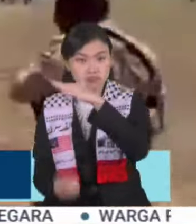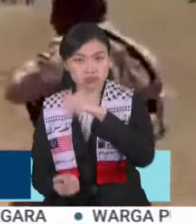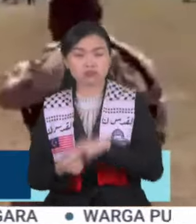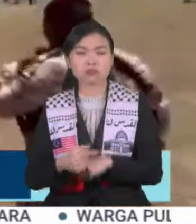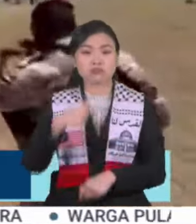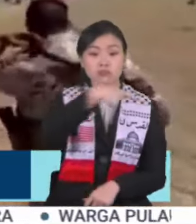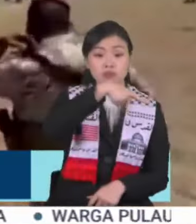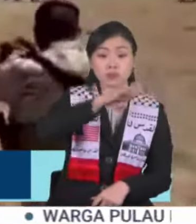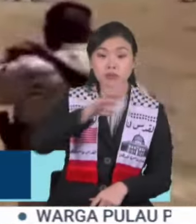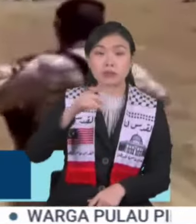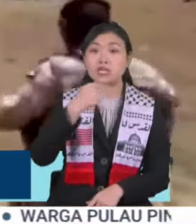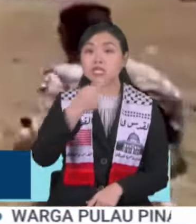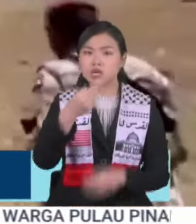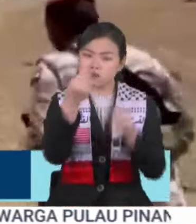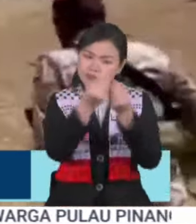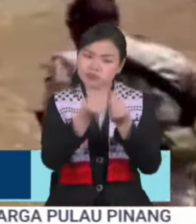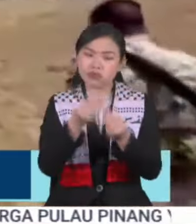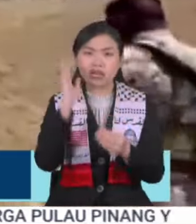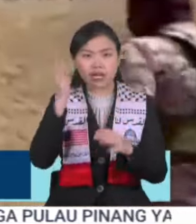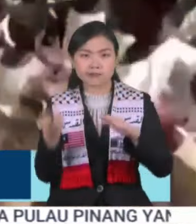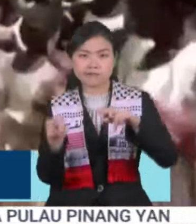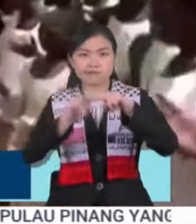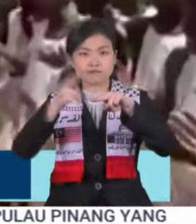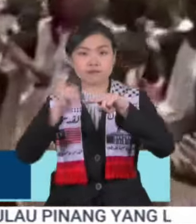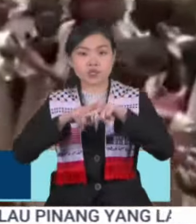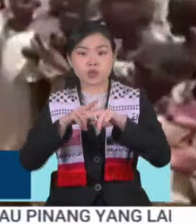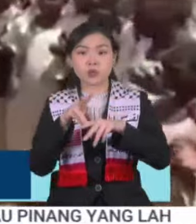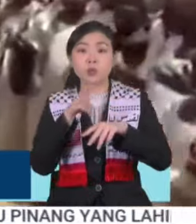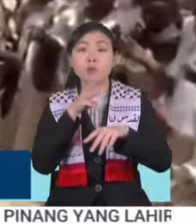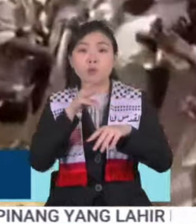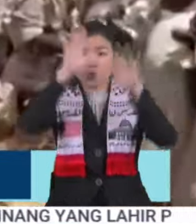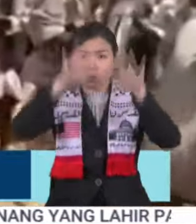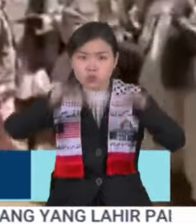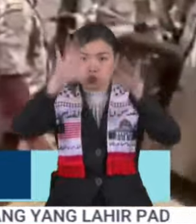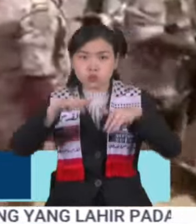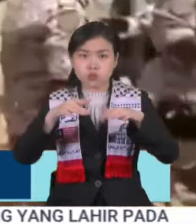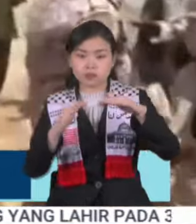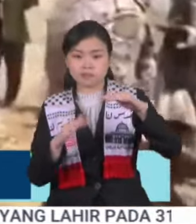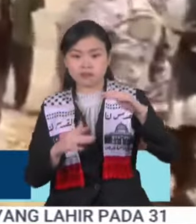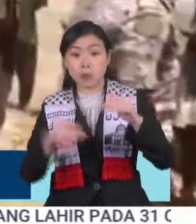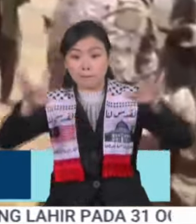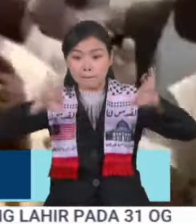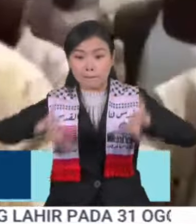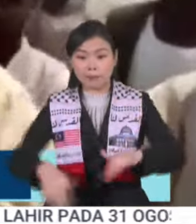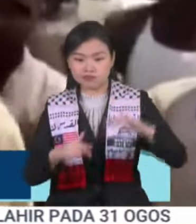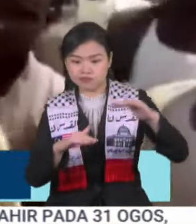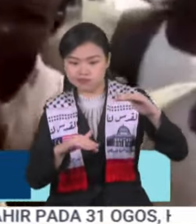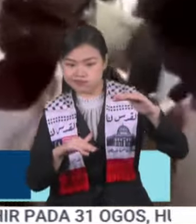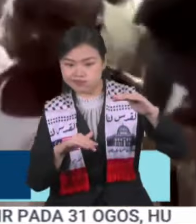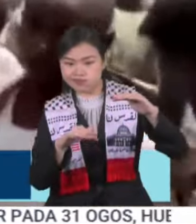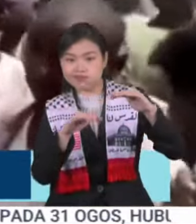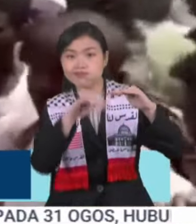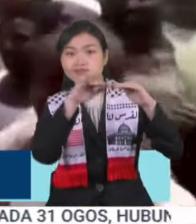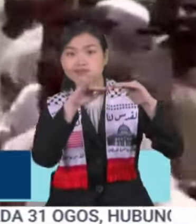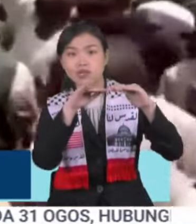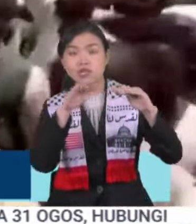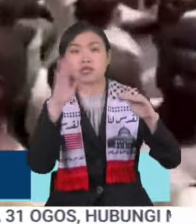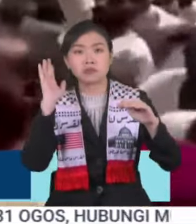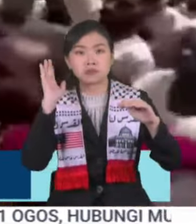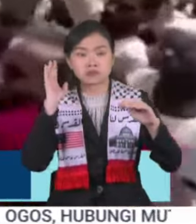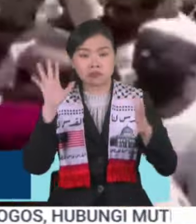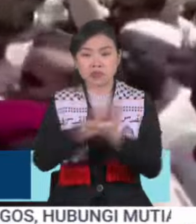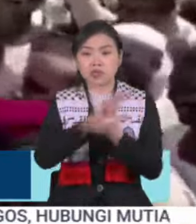PBB, angka korban dijangka meningkat. Air hujan mula memenuhi empangan Arbat yang memusnahkan lebih 12,000